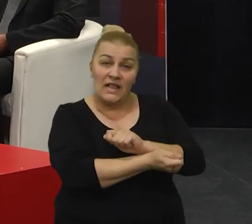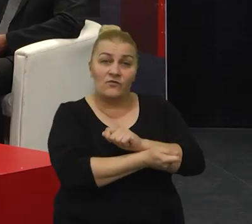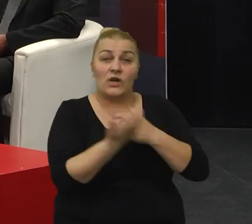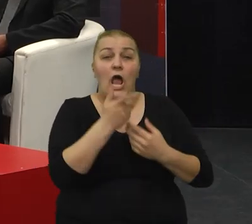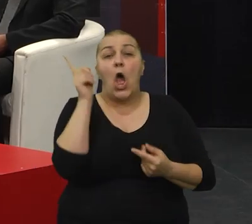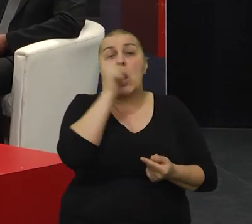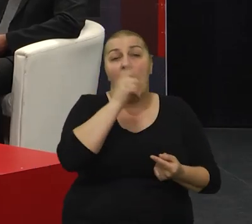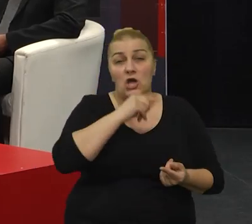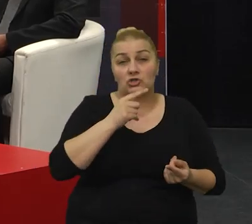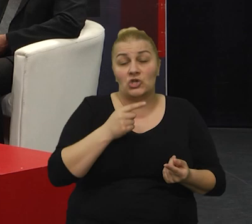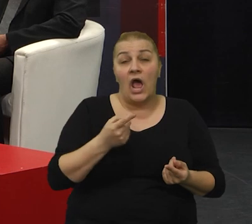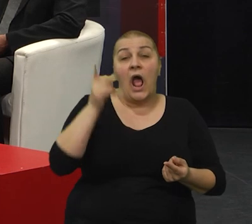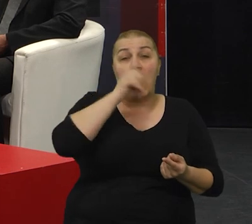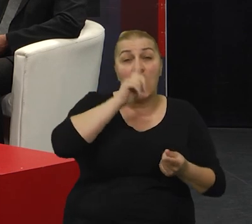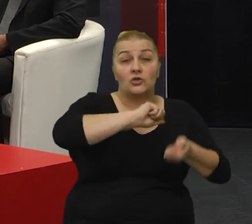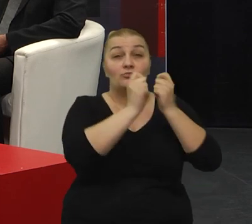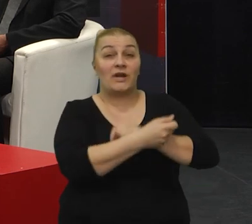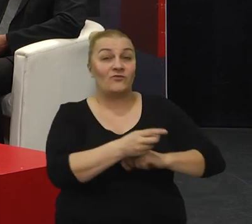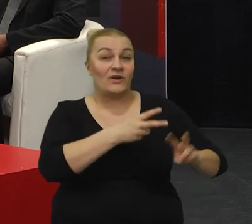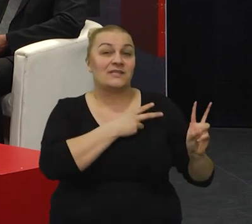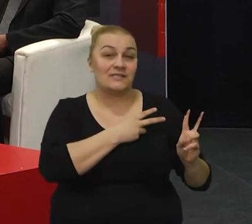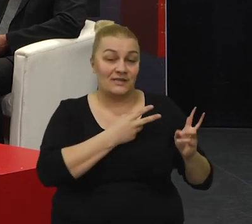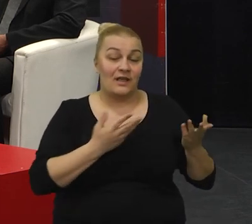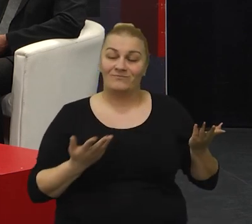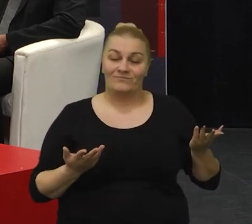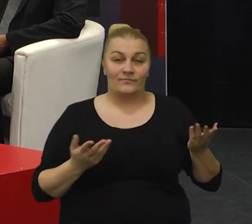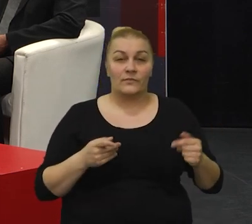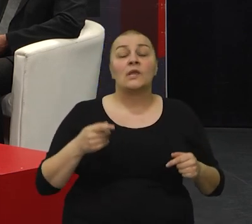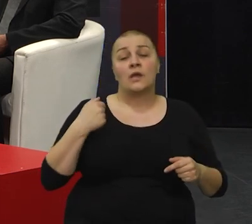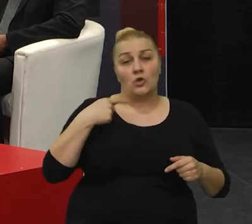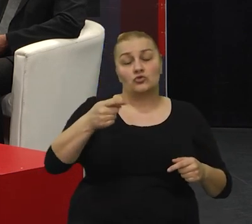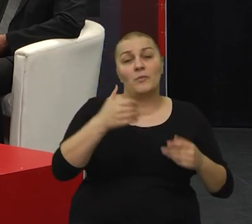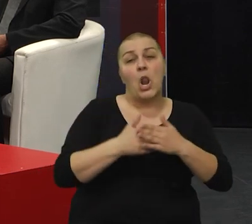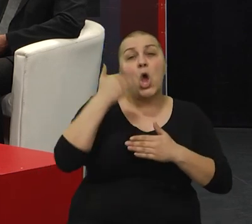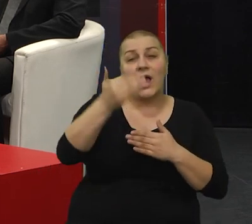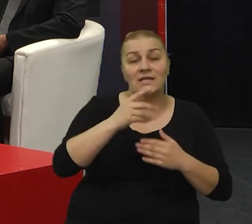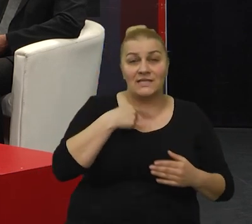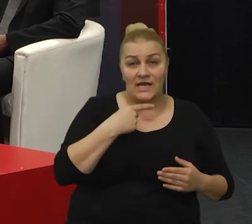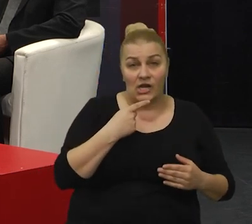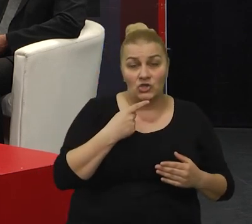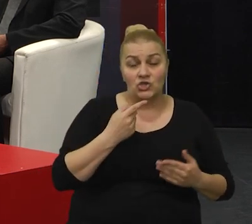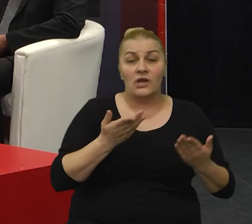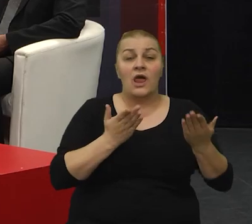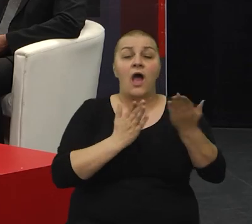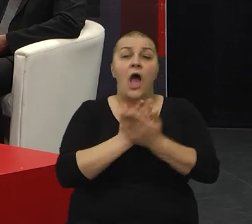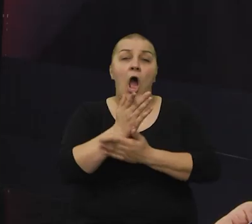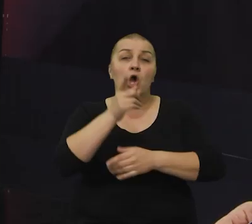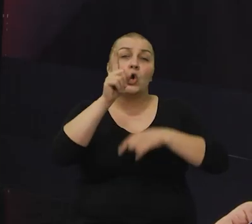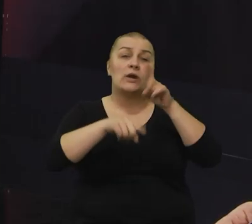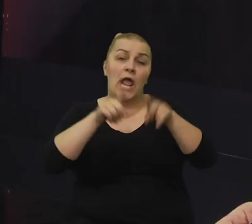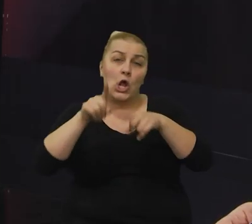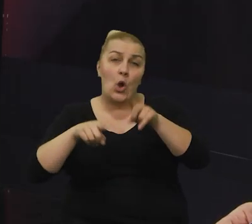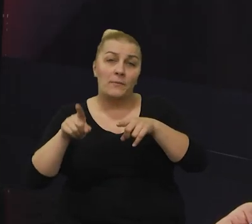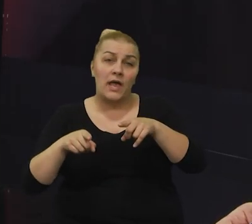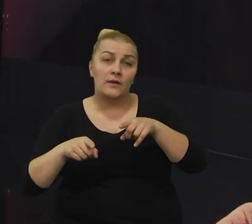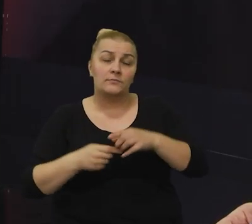laž istina. To ste mi rekli nekoliko puta. To ću ja malo kasnije reći, jer ako nekome